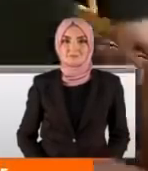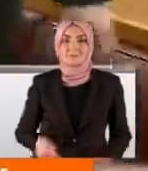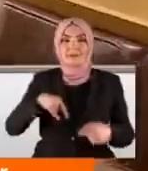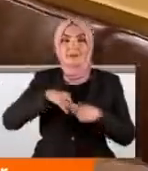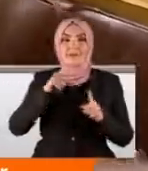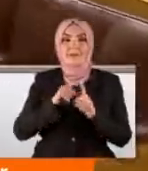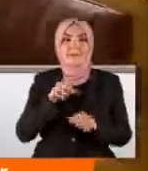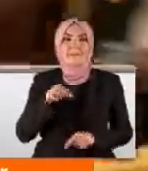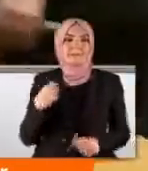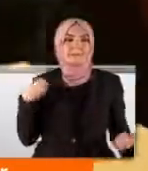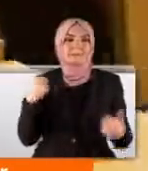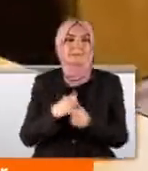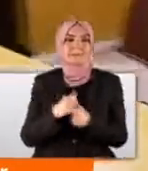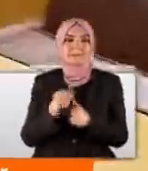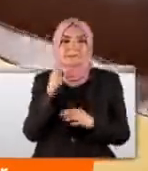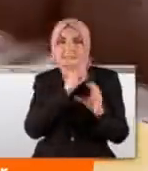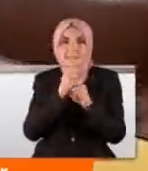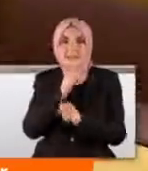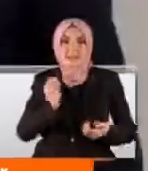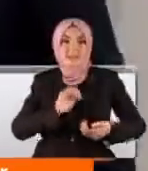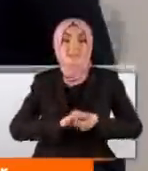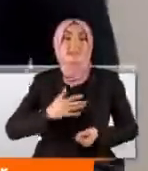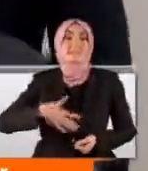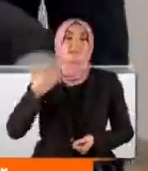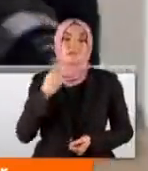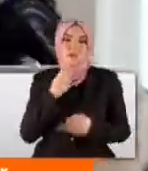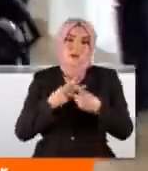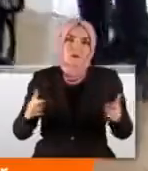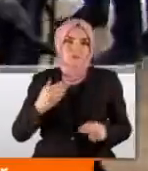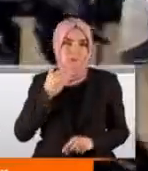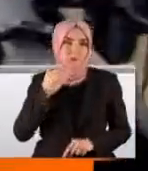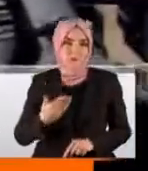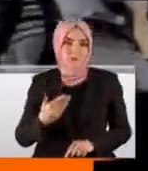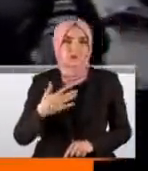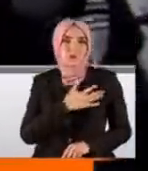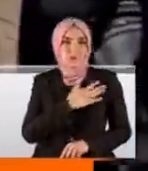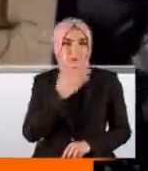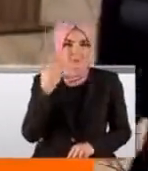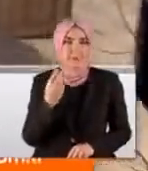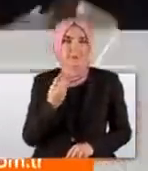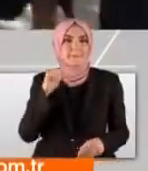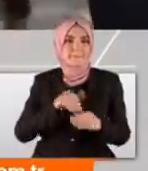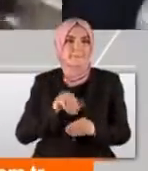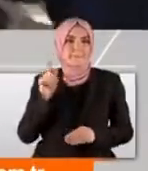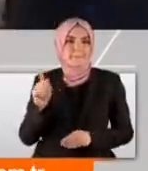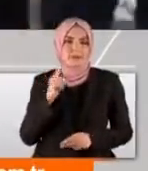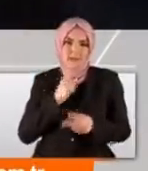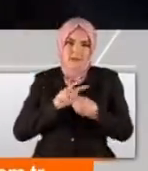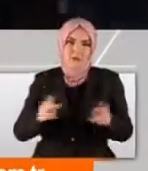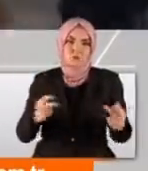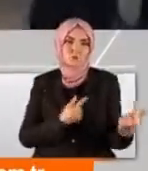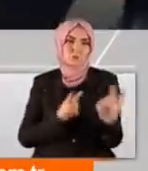HDP bir kez daha gizli ittifak istemediğini açık açık dile getirdi. CHP ve İyi Parti'yi net bir dille uyardı. Bütün bu kadar